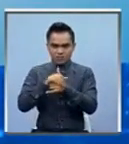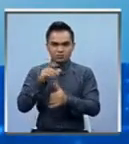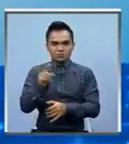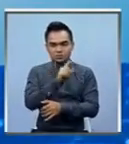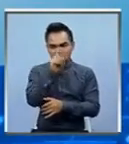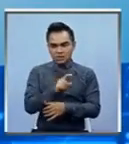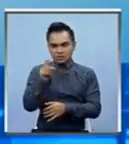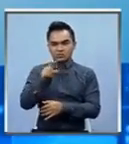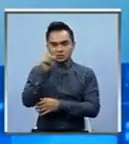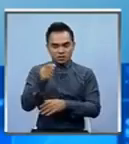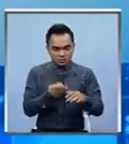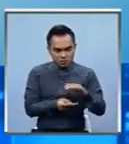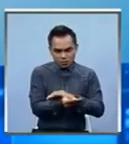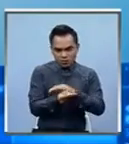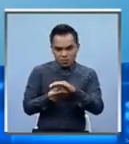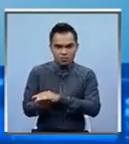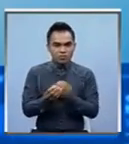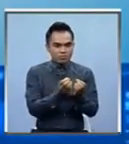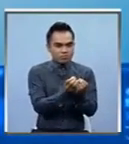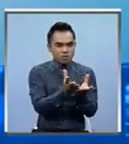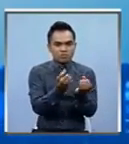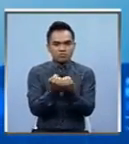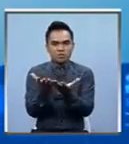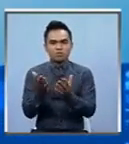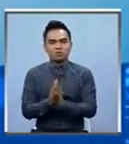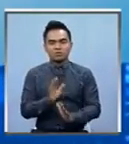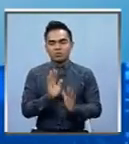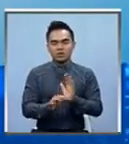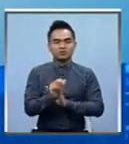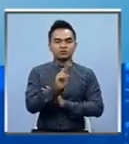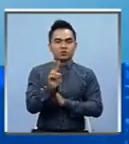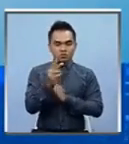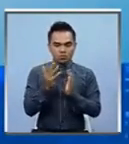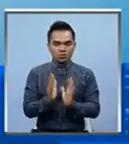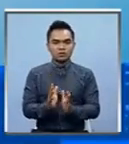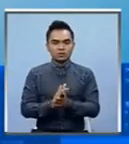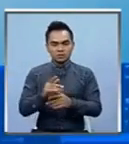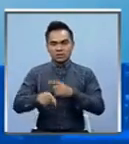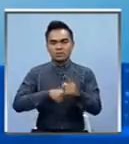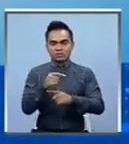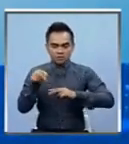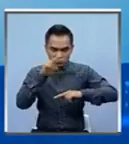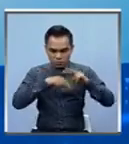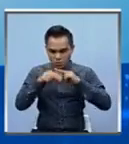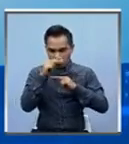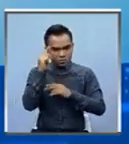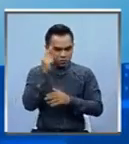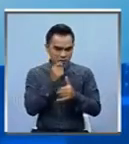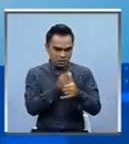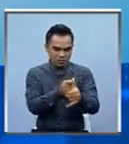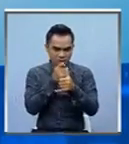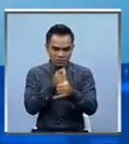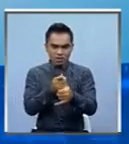คดีวางระเบิดครั้งนี้นะคะอย่างน้อยไม่ต่ำกว่า2คนนะคะไปที่เซฟเฮาส์แห่งหนึ่งเพื่อที่จะมีการสอบปากคำนะ